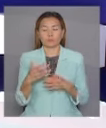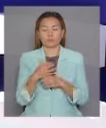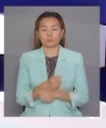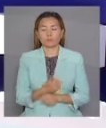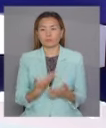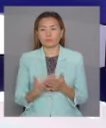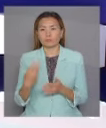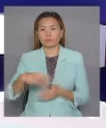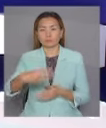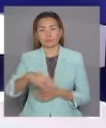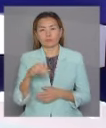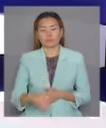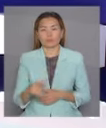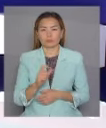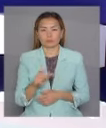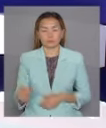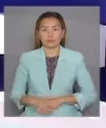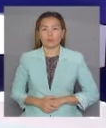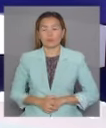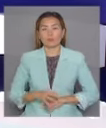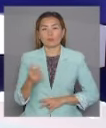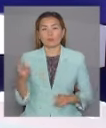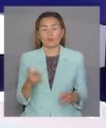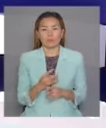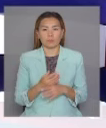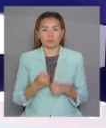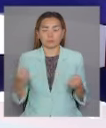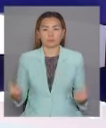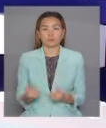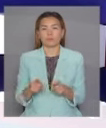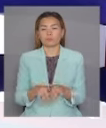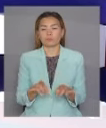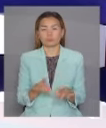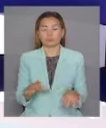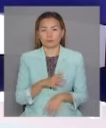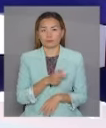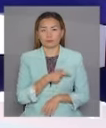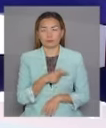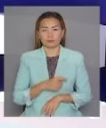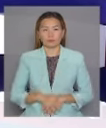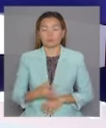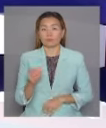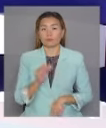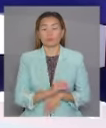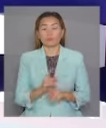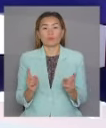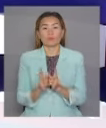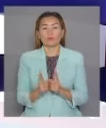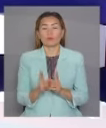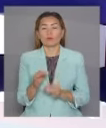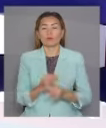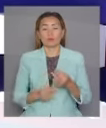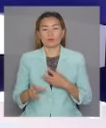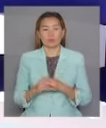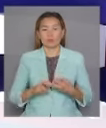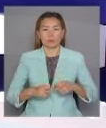около 30 тысяч человек. Им нужна социальная поддержка, так сказали депутаты. Кроме того, на встрече были подняты